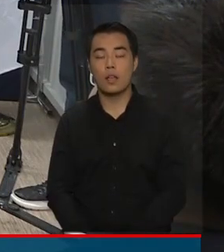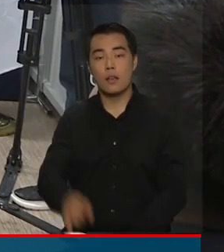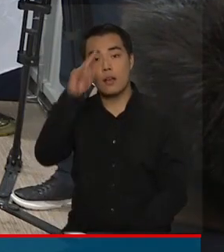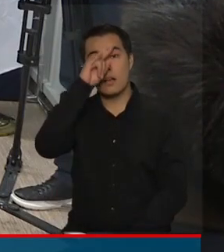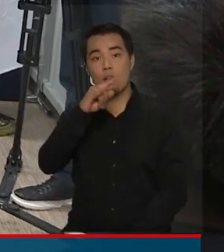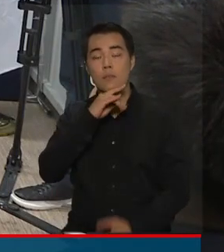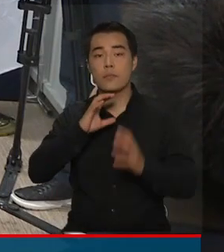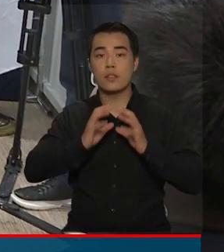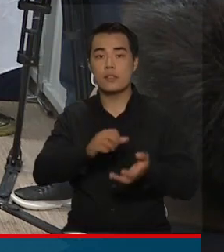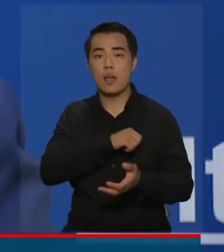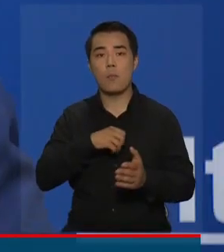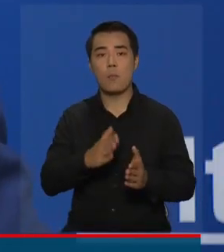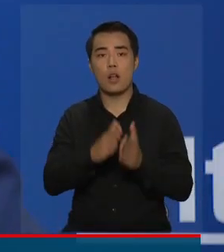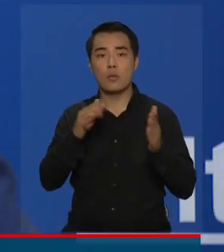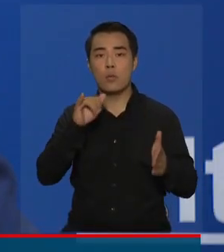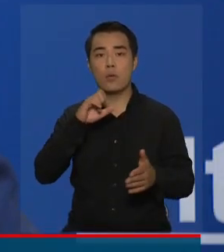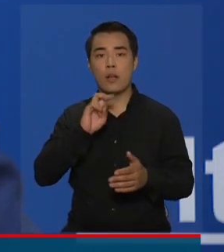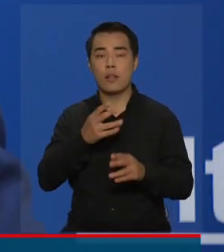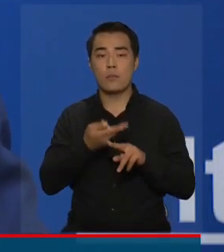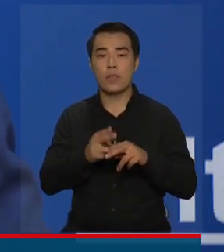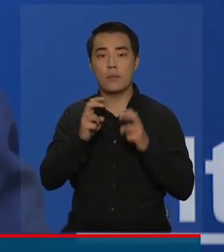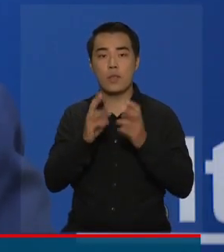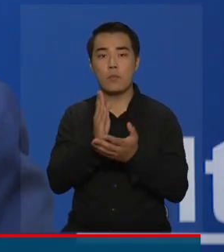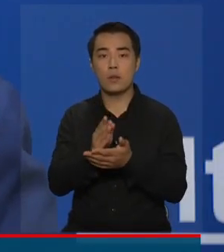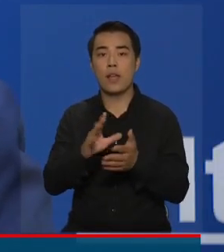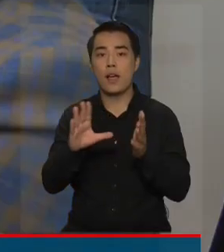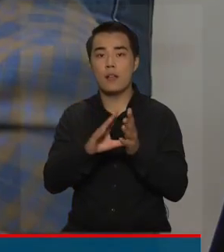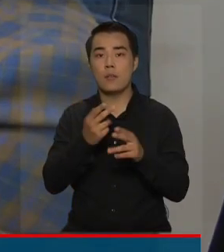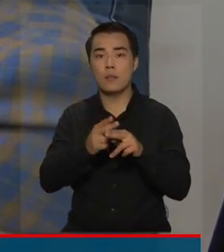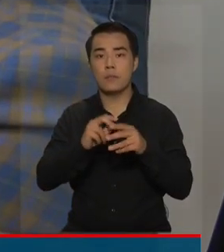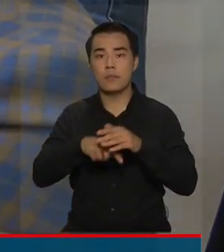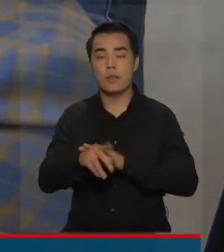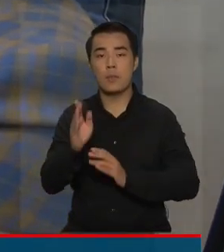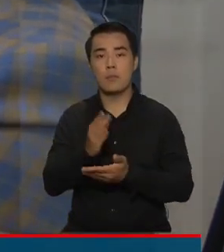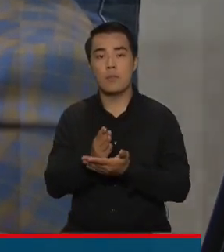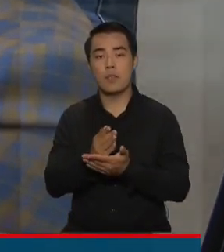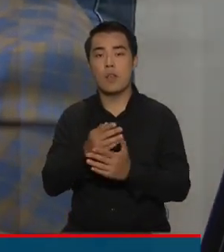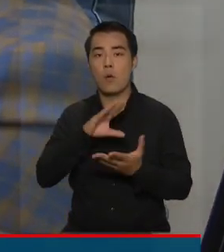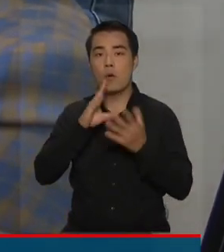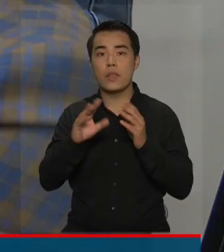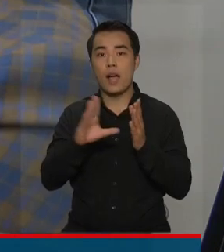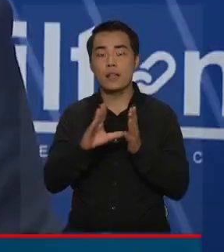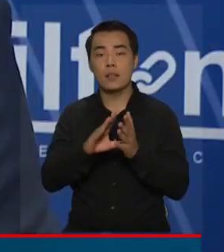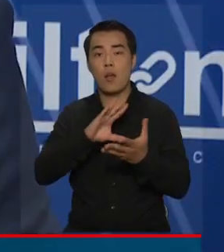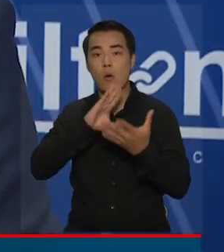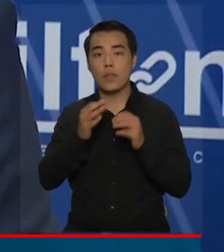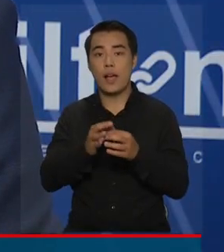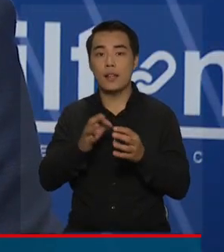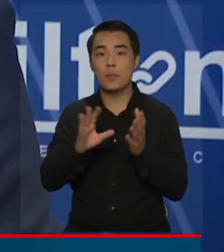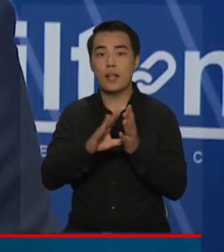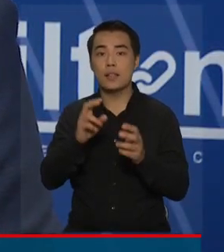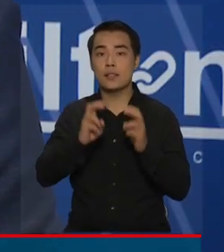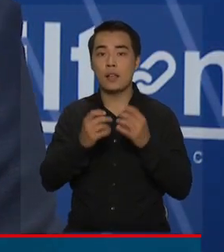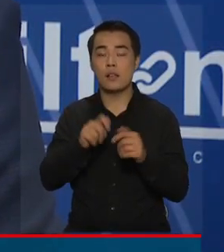Қазақстан әлемдегі ең ірі уран өндіруші мемлекет, сөйте тұра қуат көзіне тәуелді. Сондықтан атом электр станциясын салуға хақылымыз деді